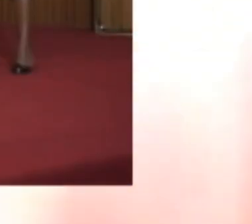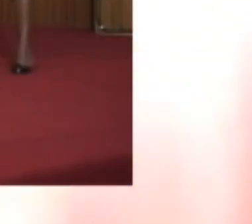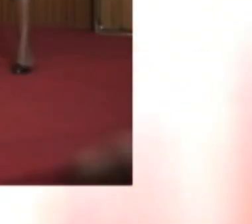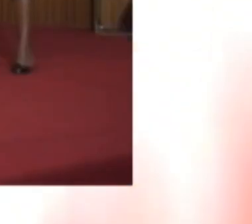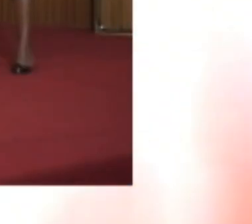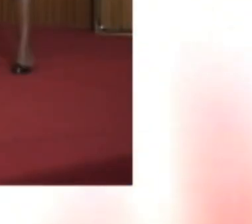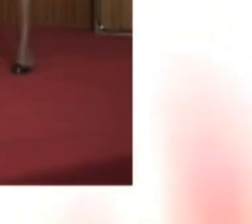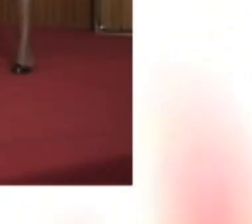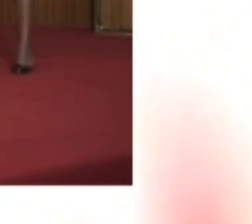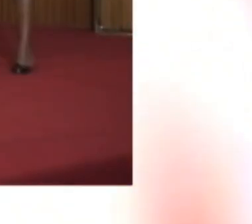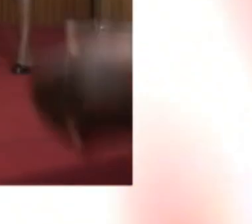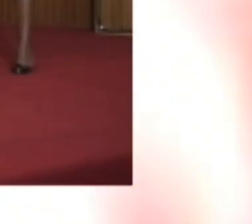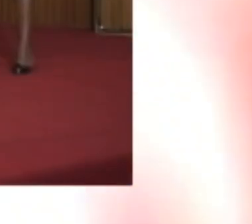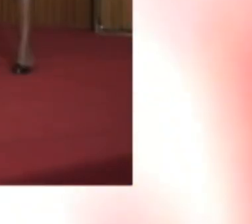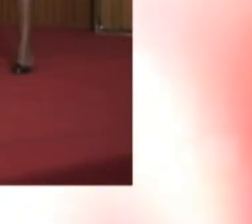mundishambidze ndichene